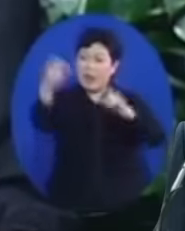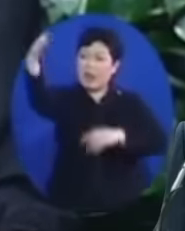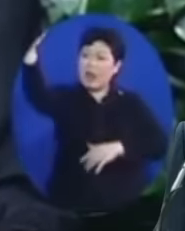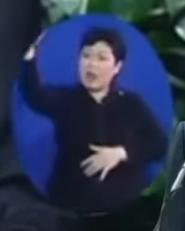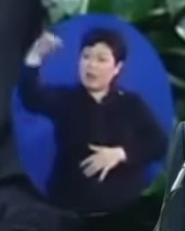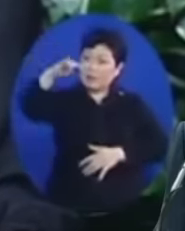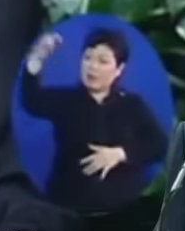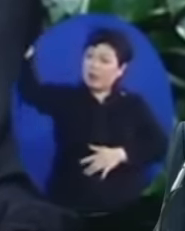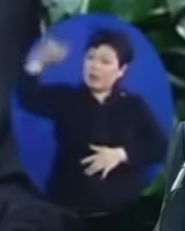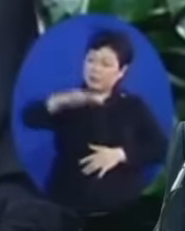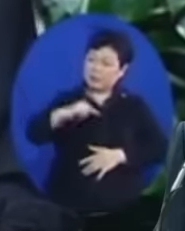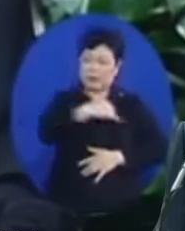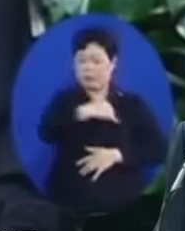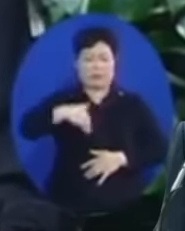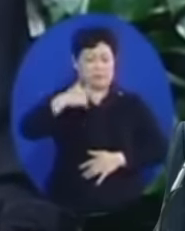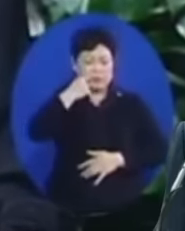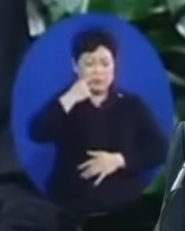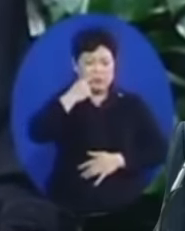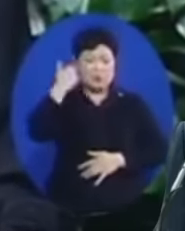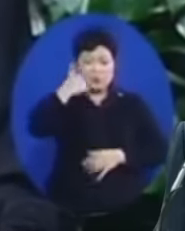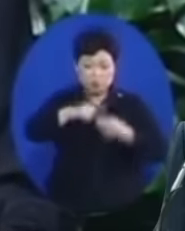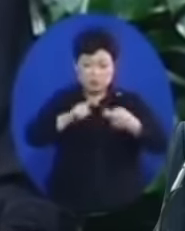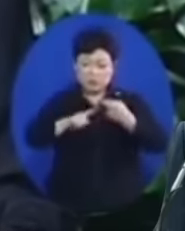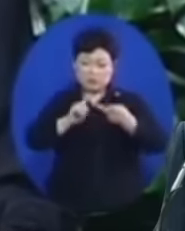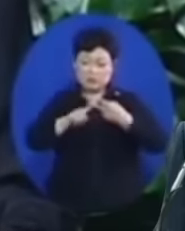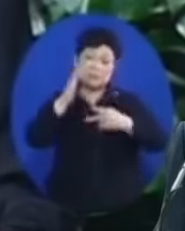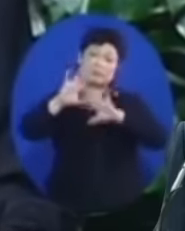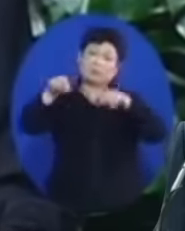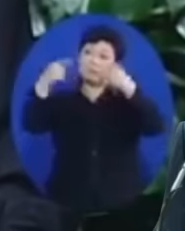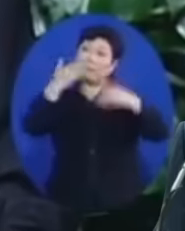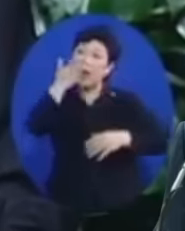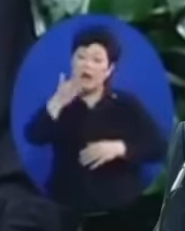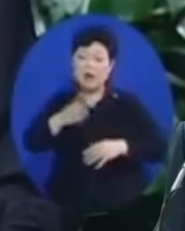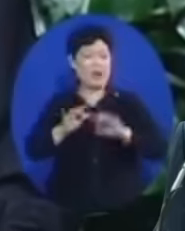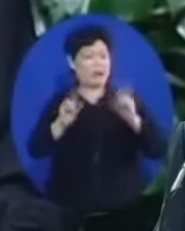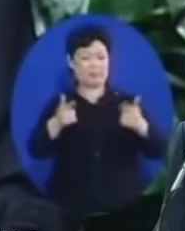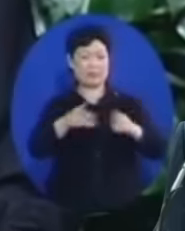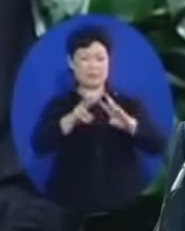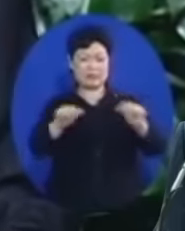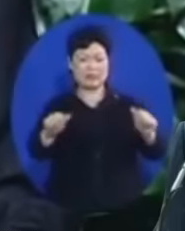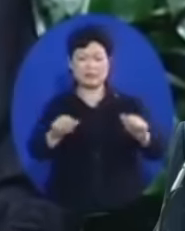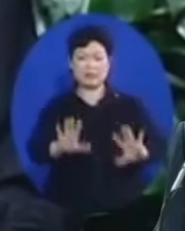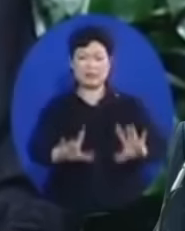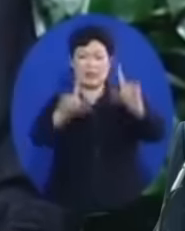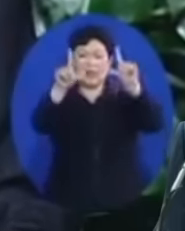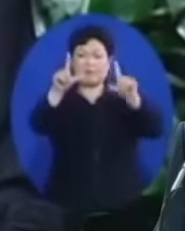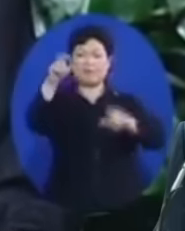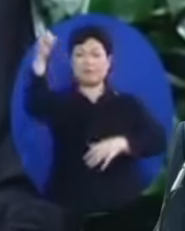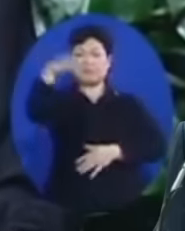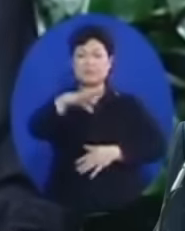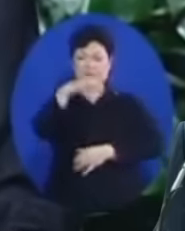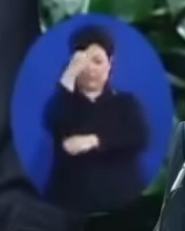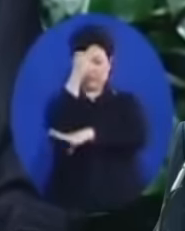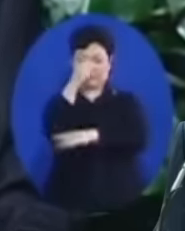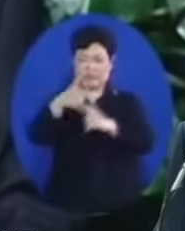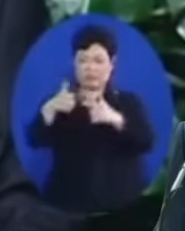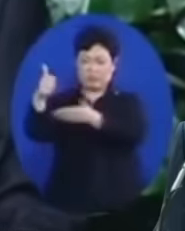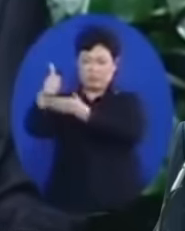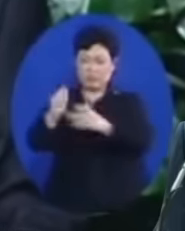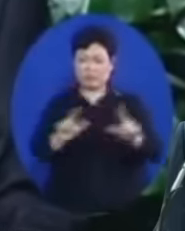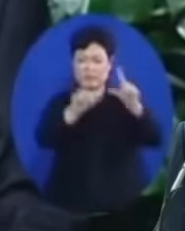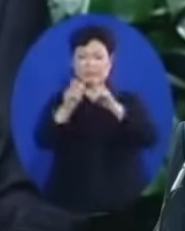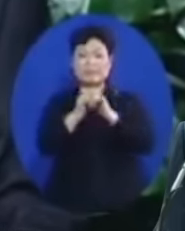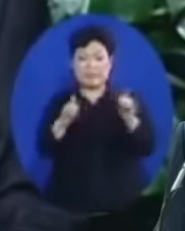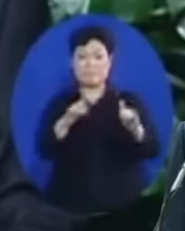감당을 못합니다. 아무나 천당에 들어가지 않습니다. 이 땅에서 햇빛의 그런 데는 예수님을 모시고 산